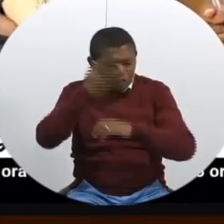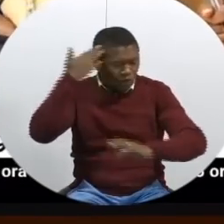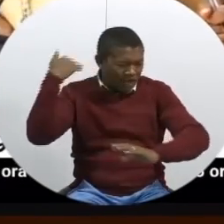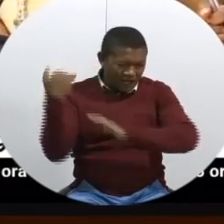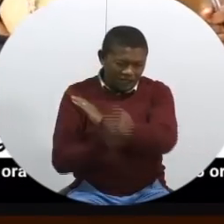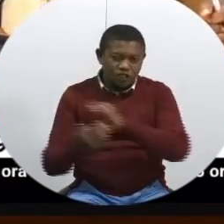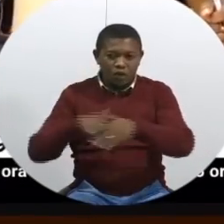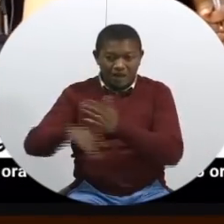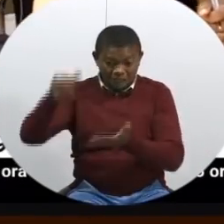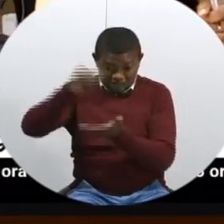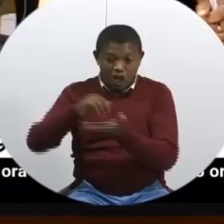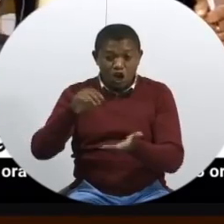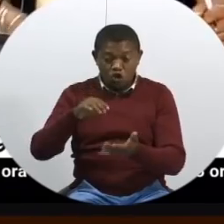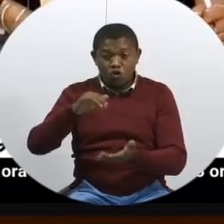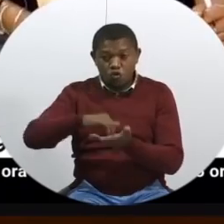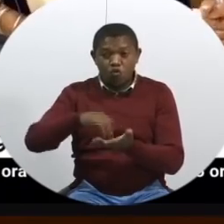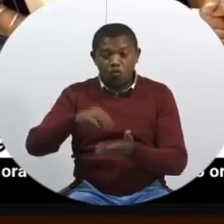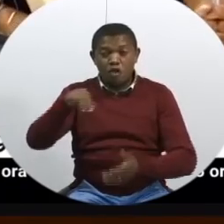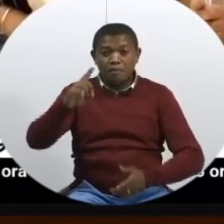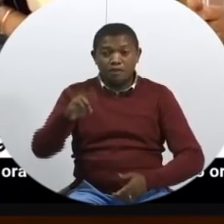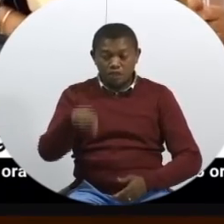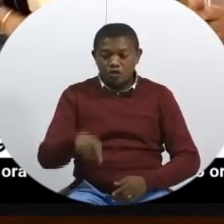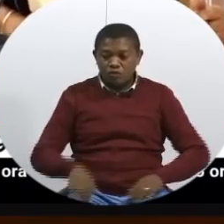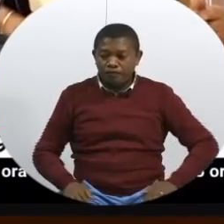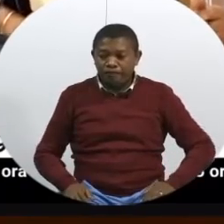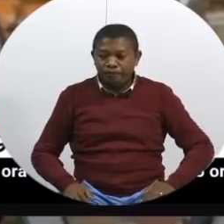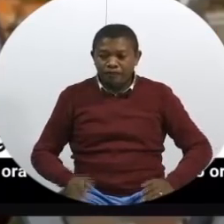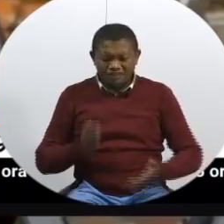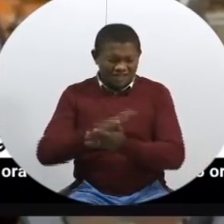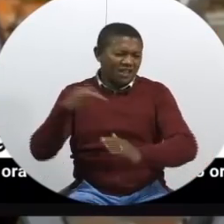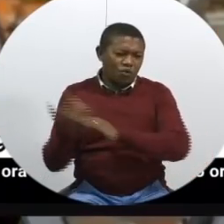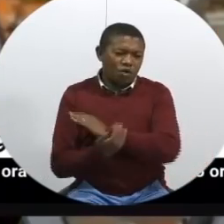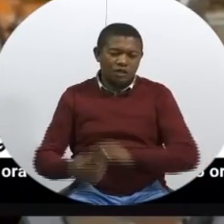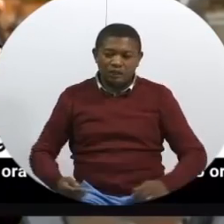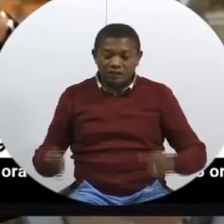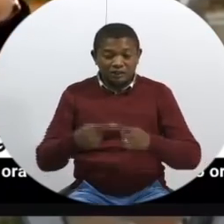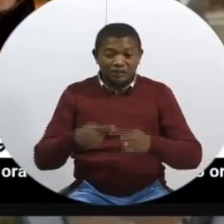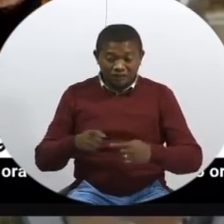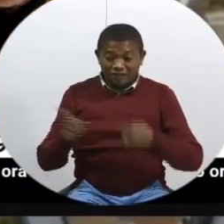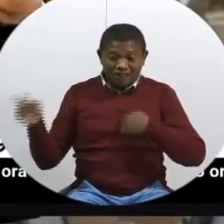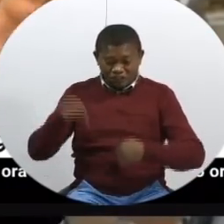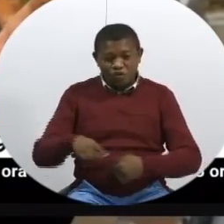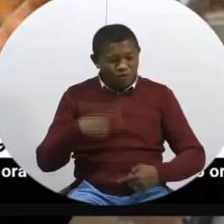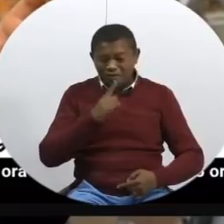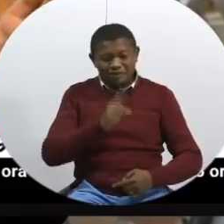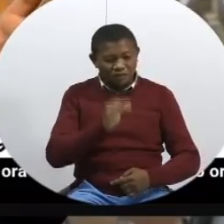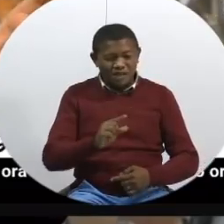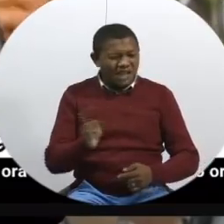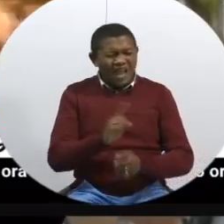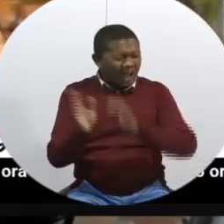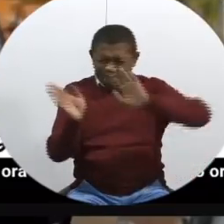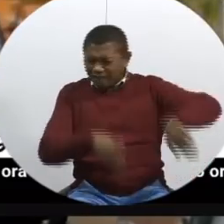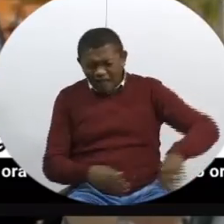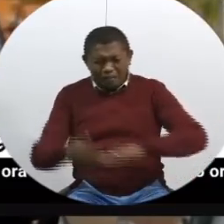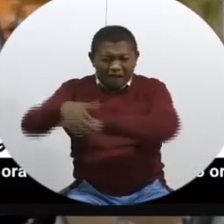io an zotra ny Air Madagascar io. Ary eto aho dia mbola miteny hoe tsy tokony mbola hivoaka ny trano izao fa